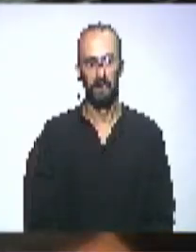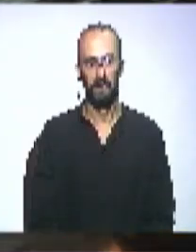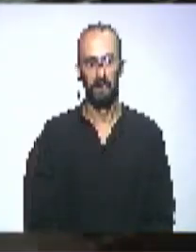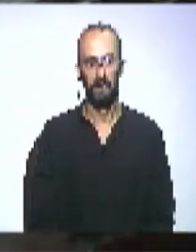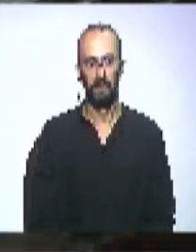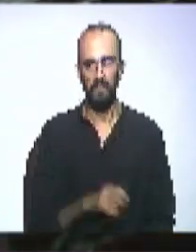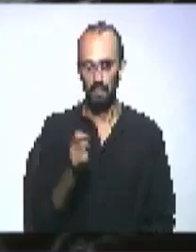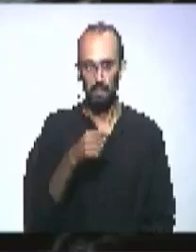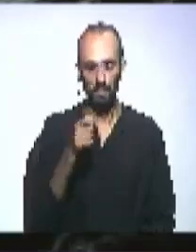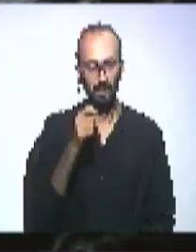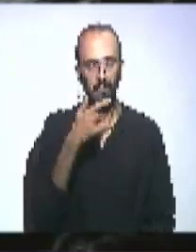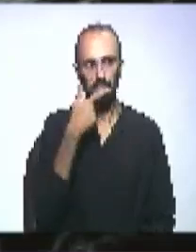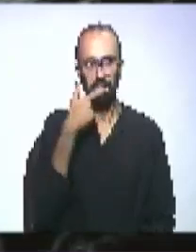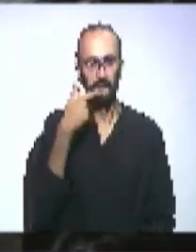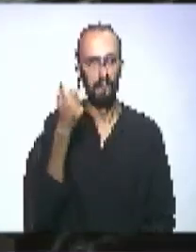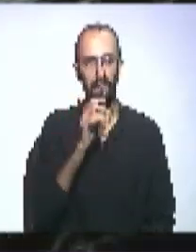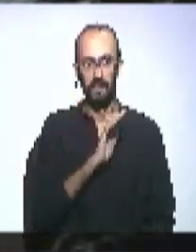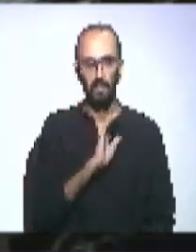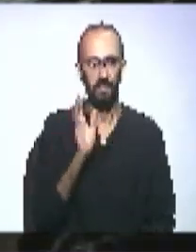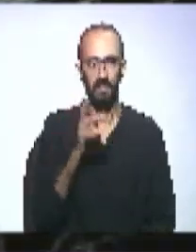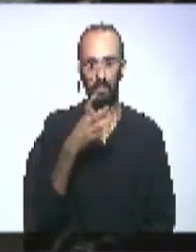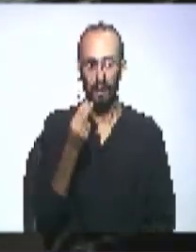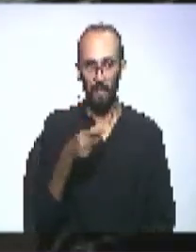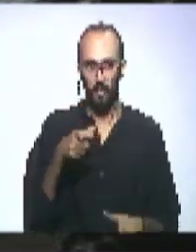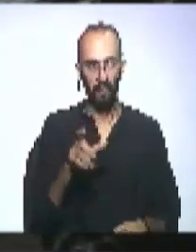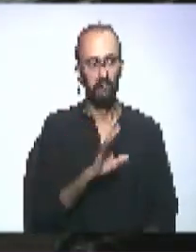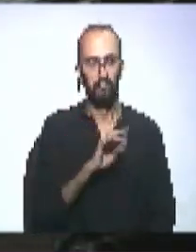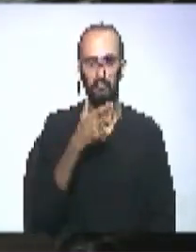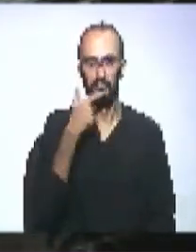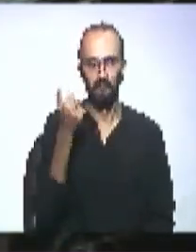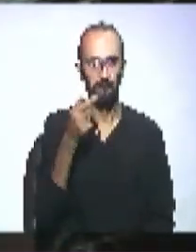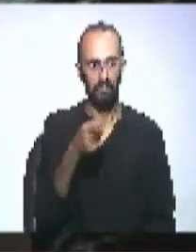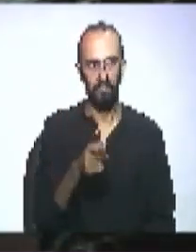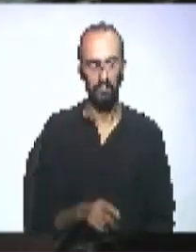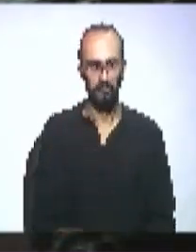ده من اجمل الصوصات اللي ممكن يطلع مع الهمبرجر،